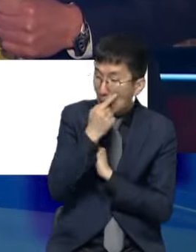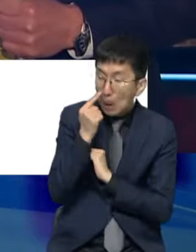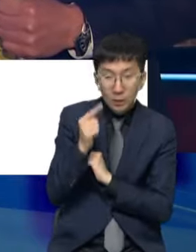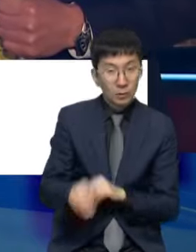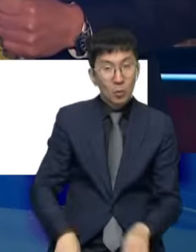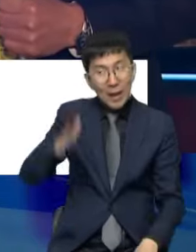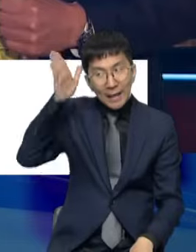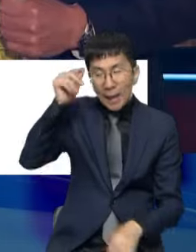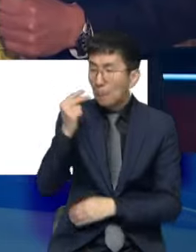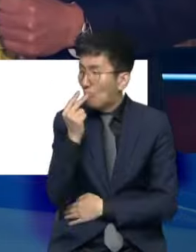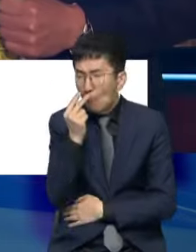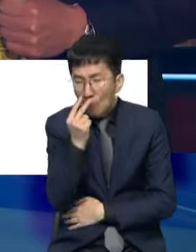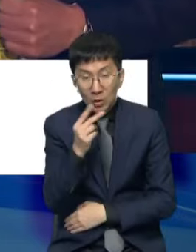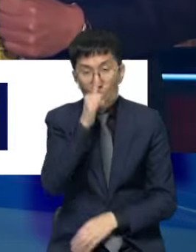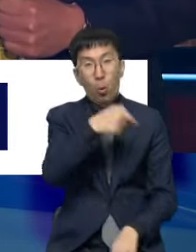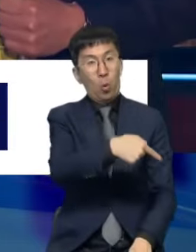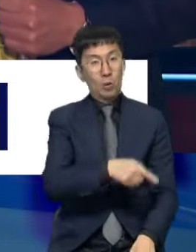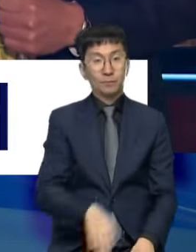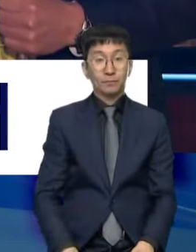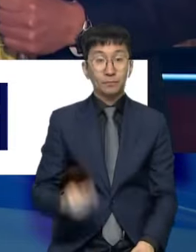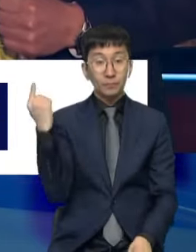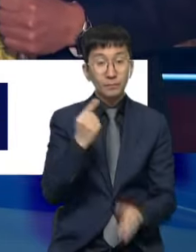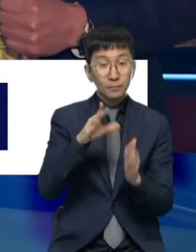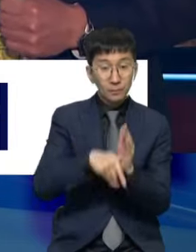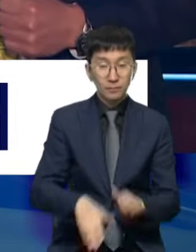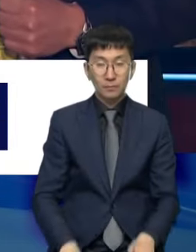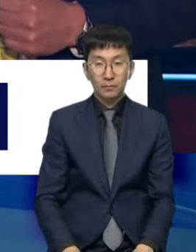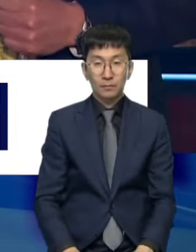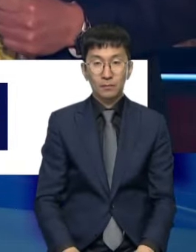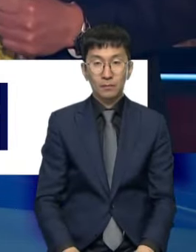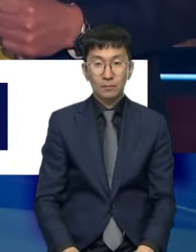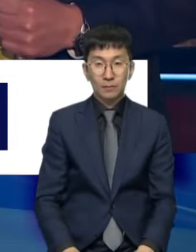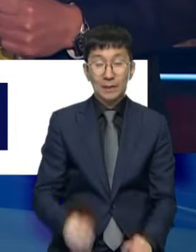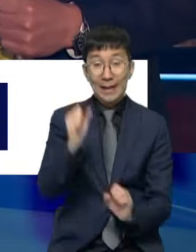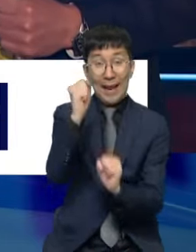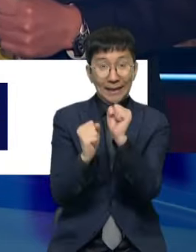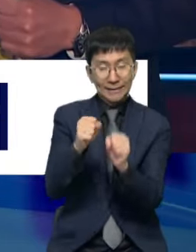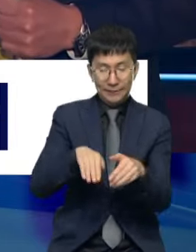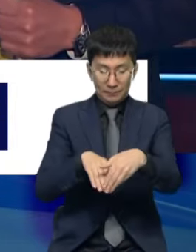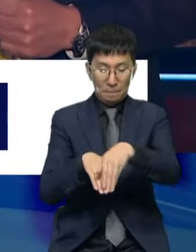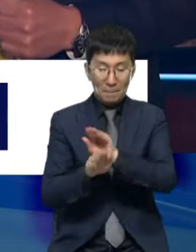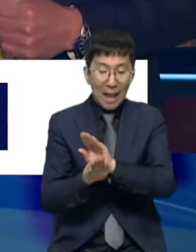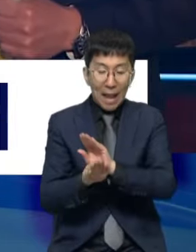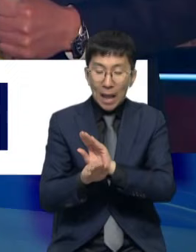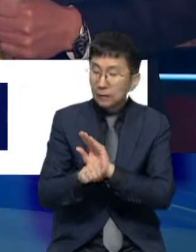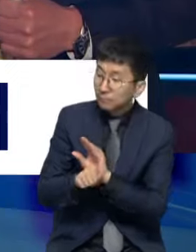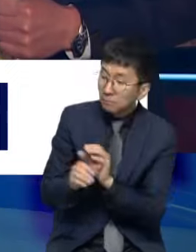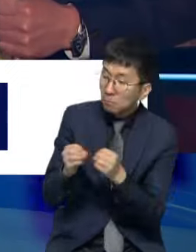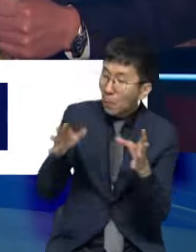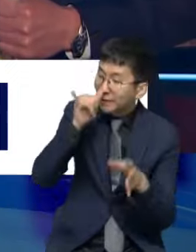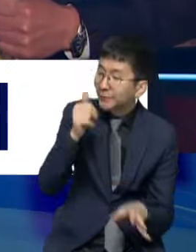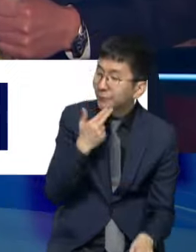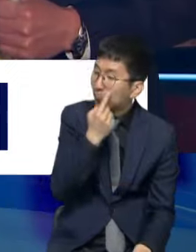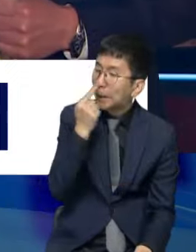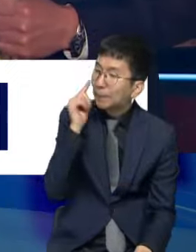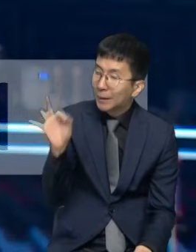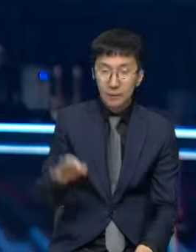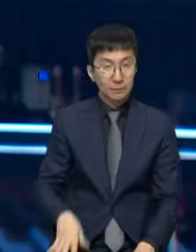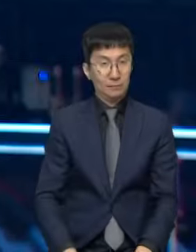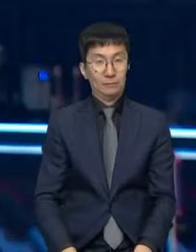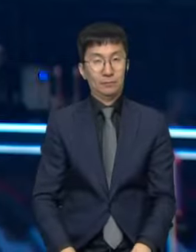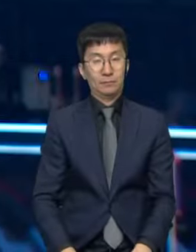경우도 있었습니다. 제가 방금 전 이곳에 올 때도 엔진룸 쪽을 탐지견이 냄새를 맡으면서 폭발물이나 이런 것을 탐지하는